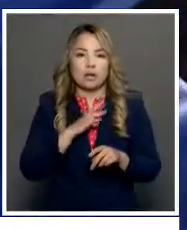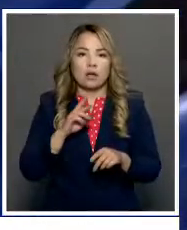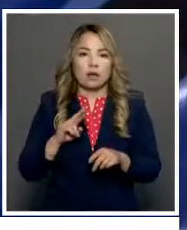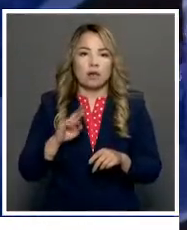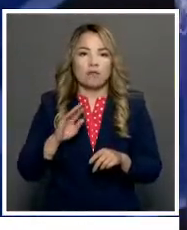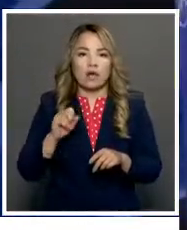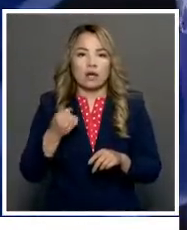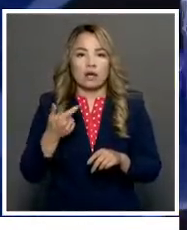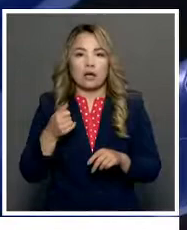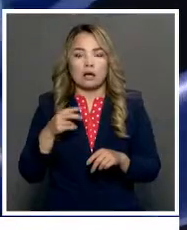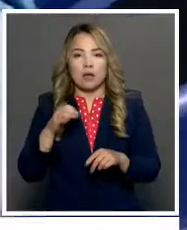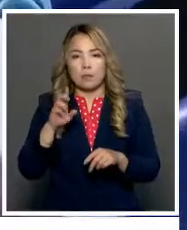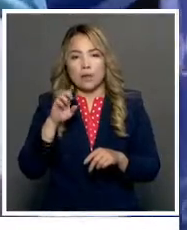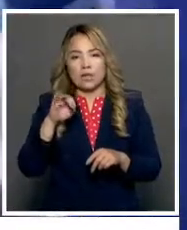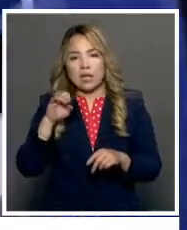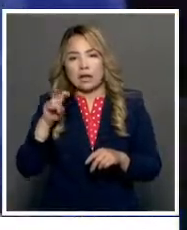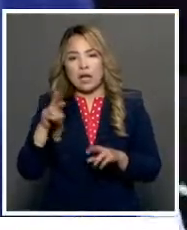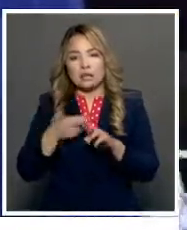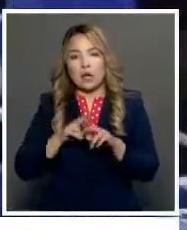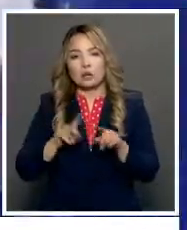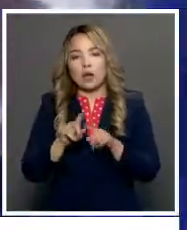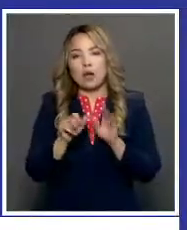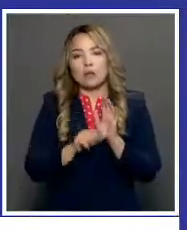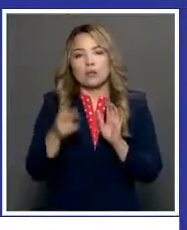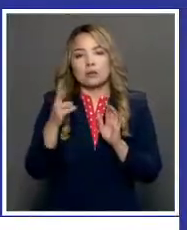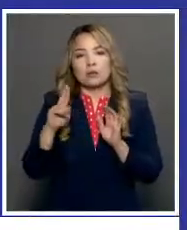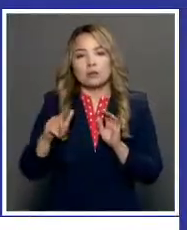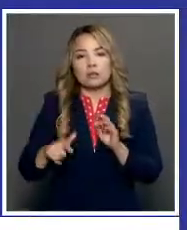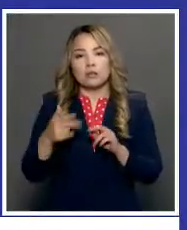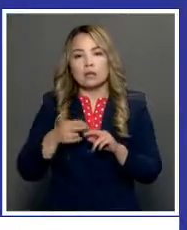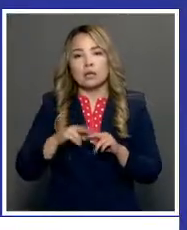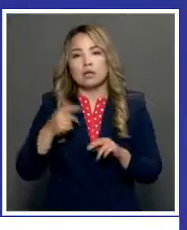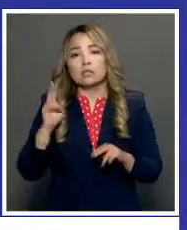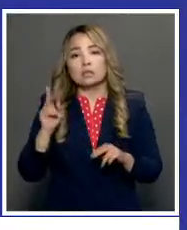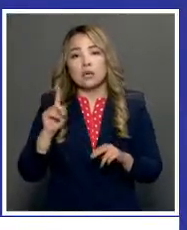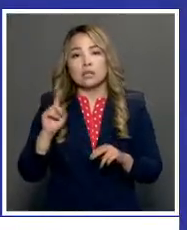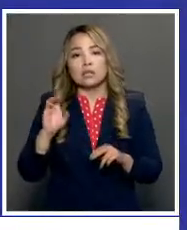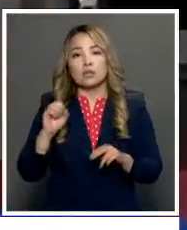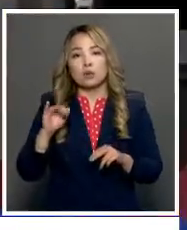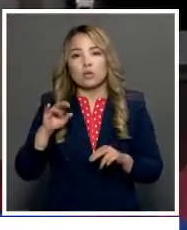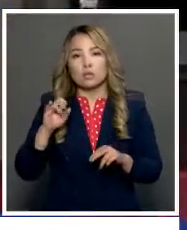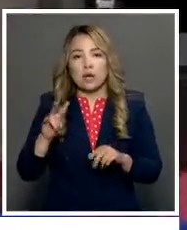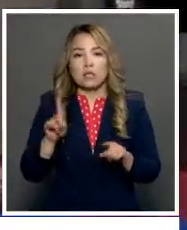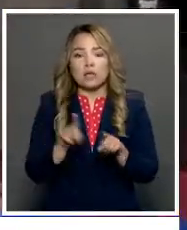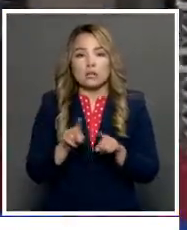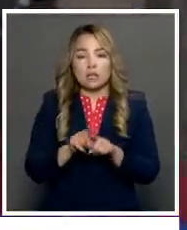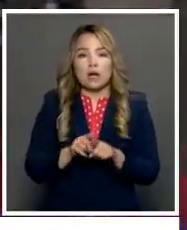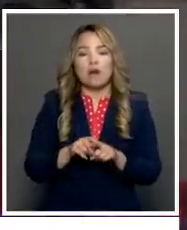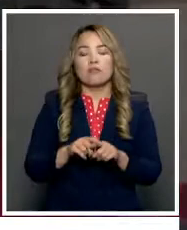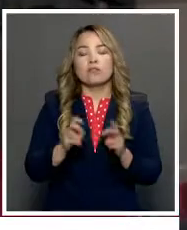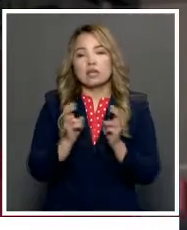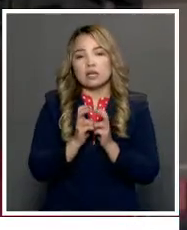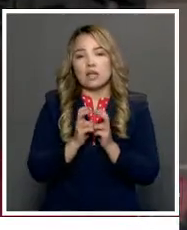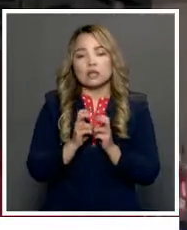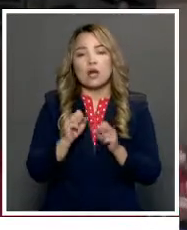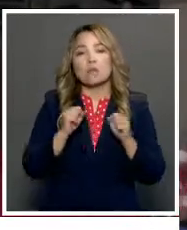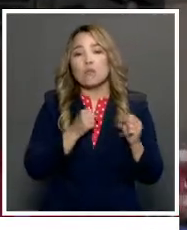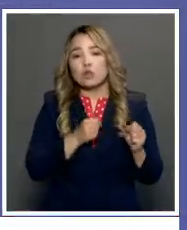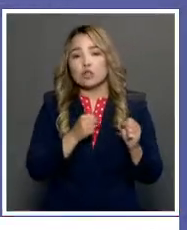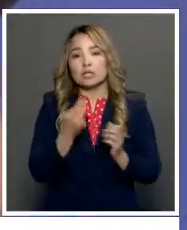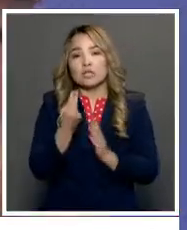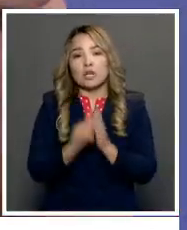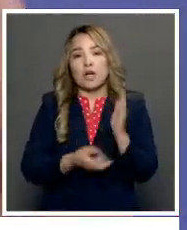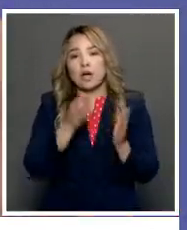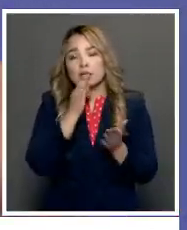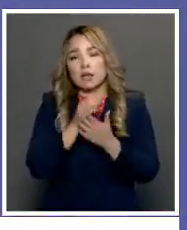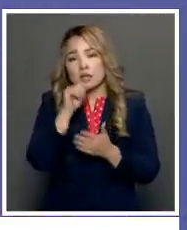тұр. Ал 63 келіге дейінгі салмақта жұдырықтасқан Закир Сафиуллин Австралия боксшысынан жеңіліп қалды. Сондай-ақ бүгін грек-рим